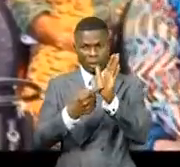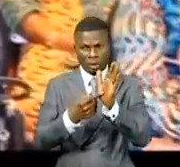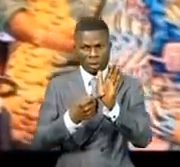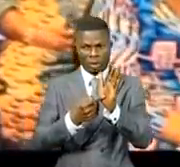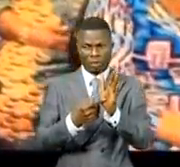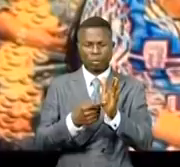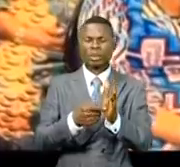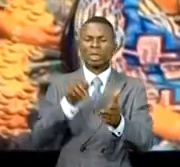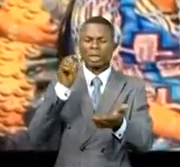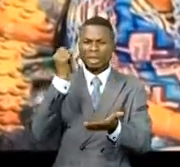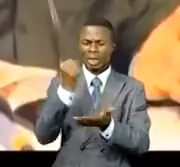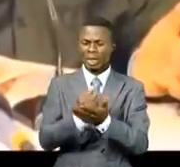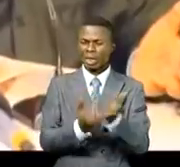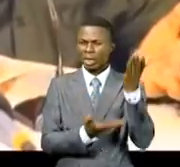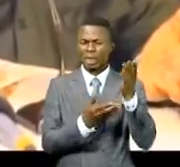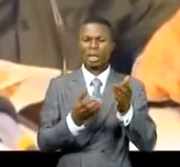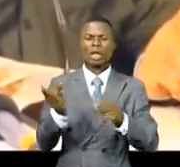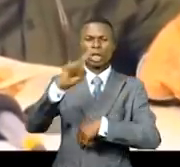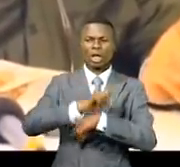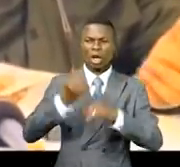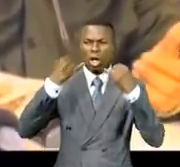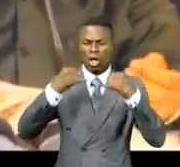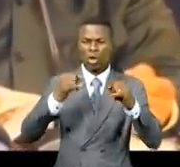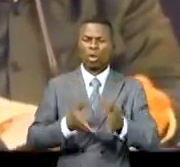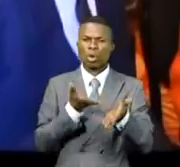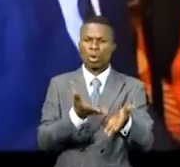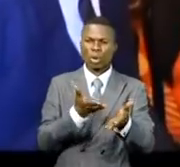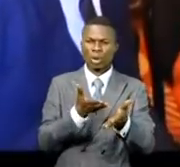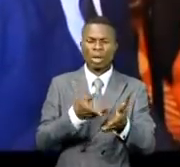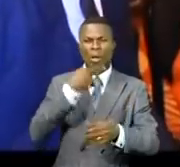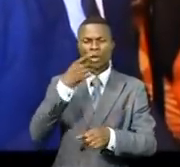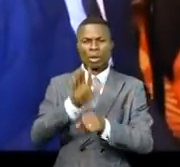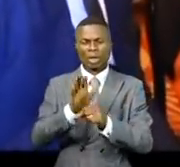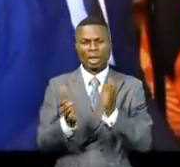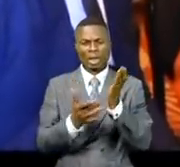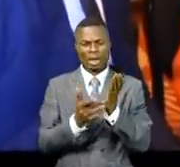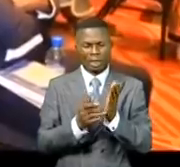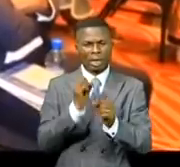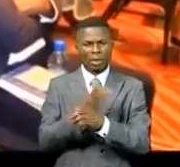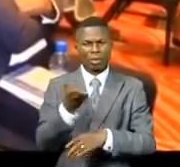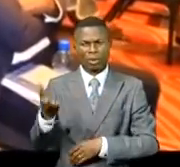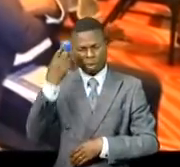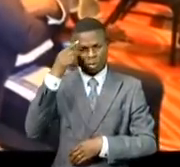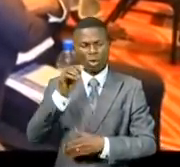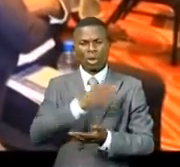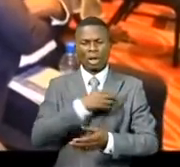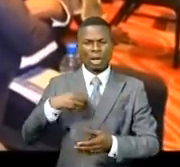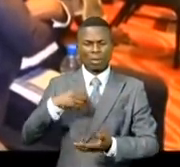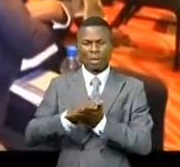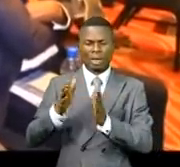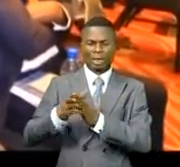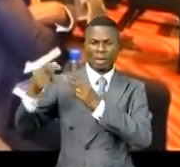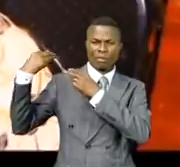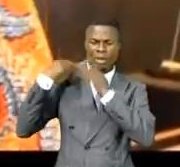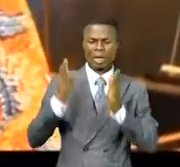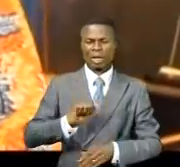empreinte indélébile cette journée d'information, l'assistance a été mise au parfum des stratégies à mettre en place pour l'autonomisation et le développement de la